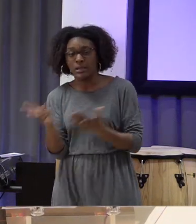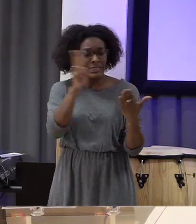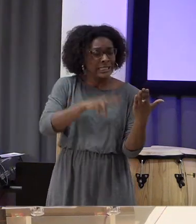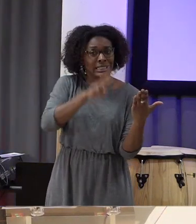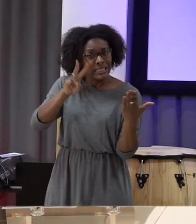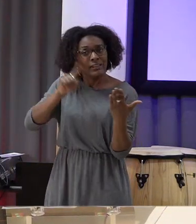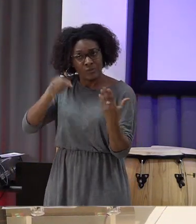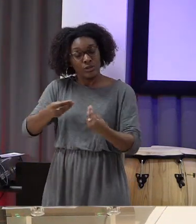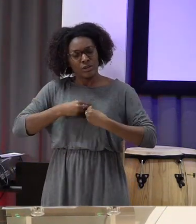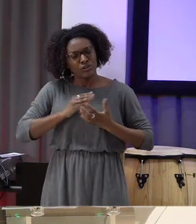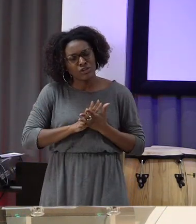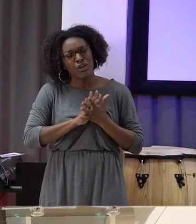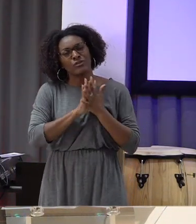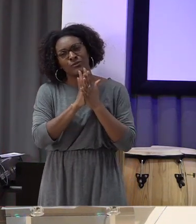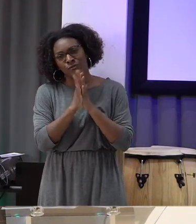Alléluia.